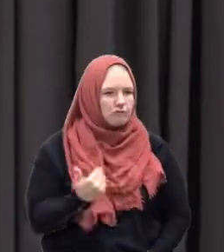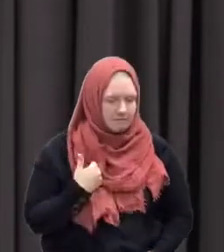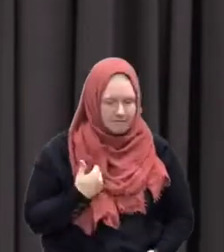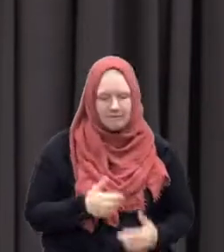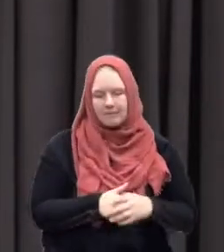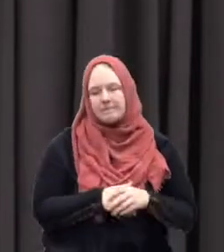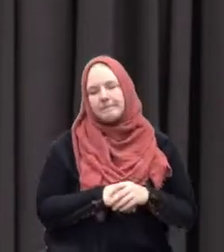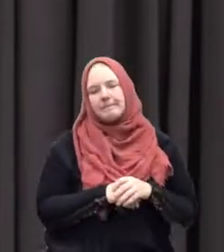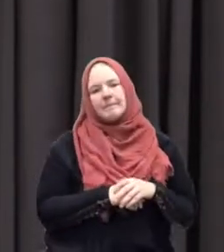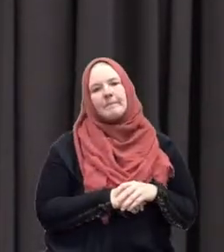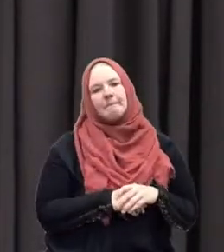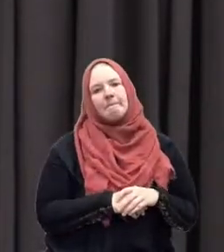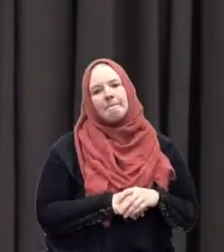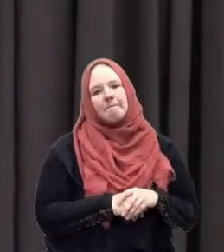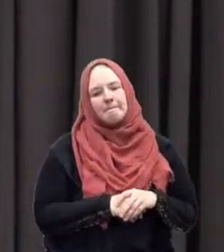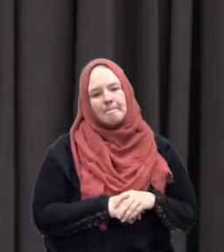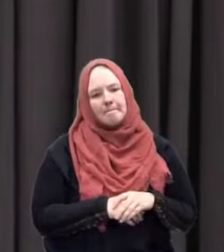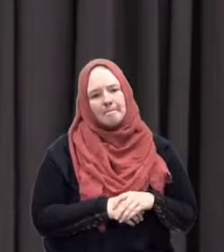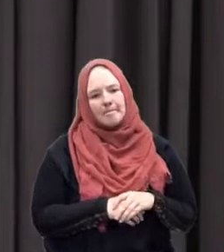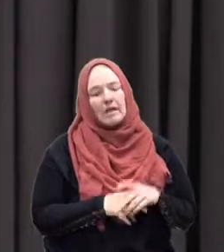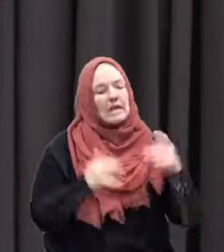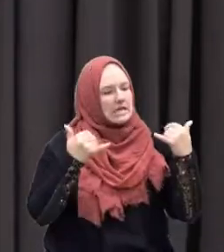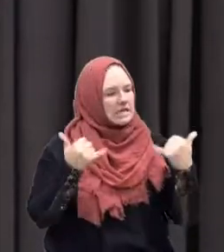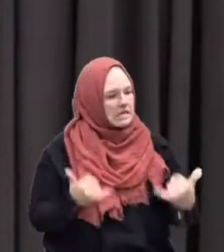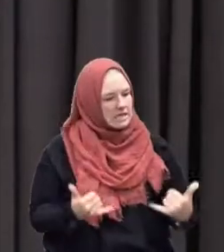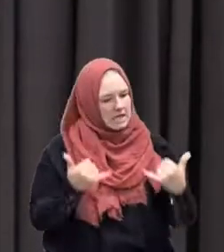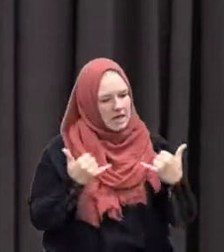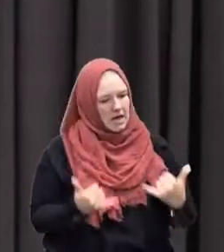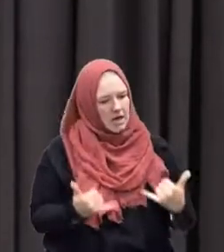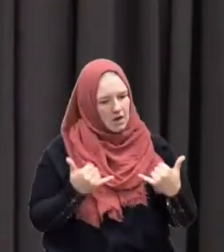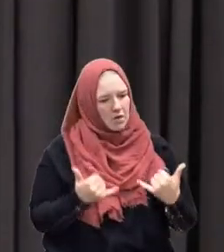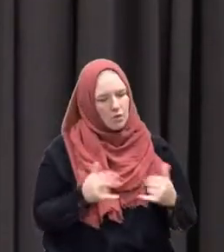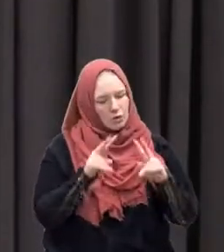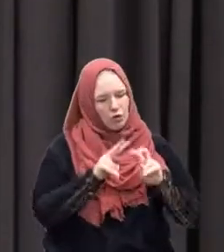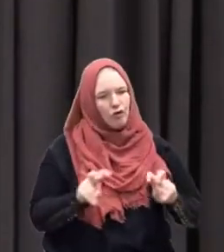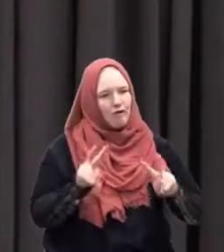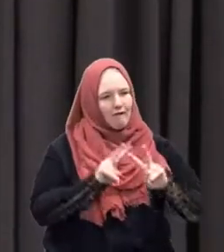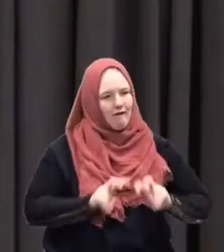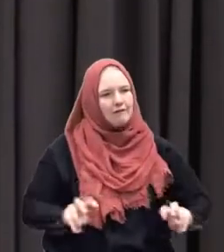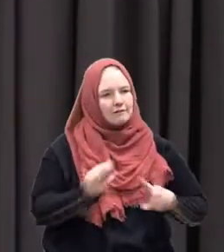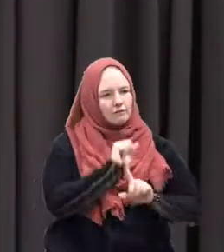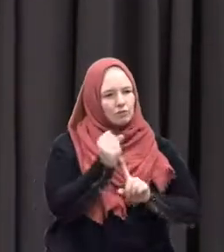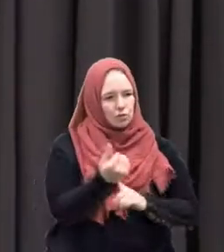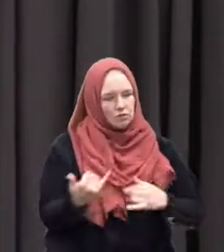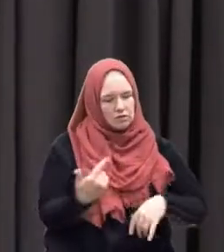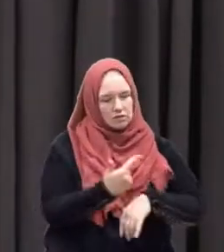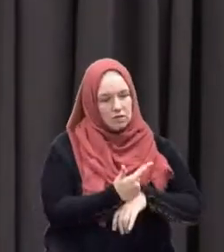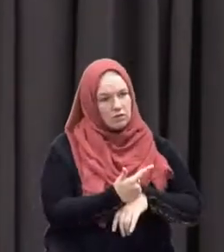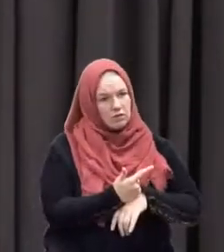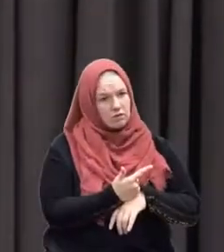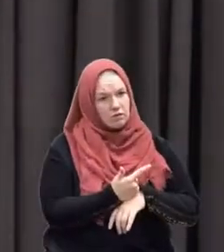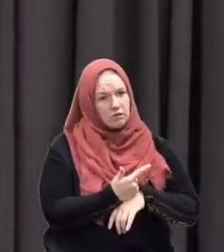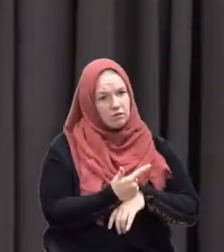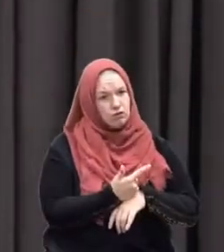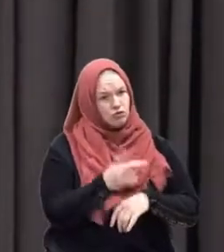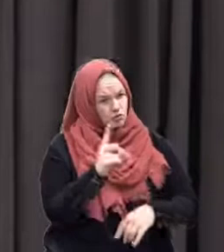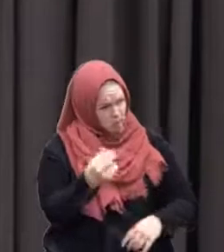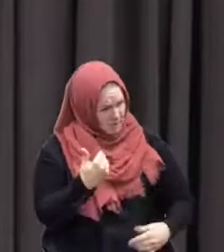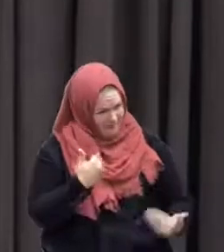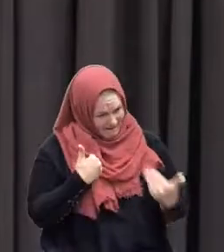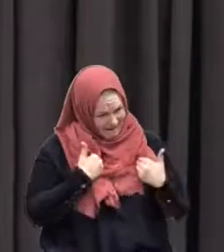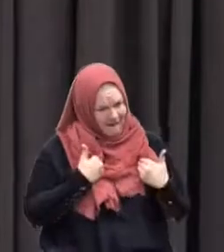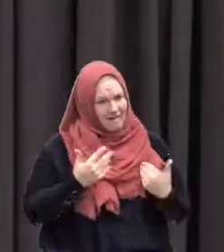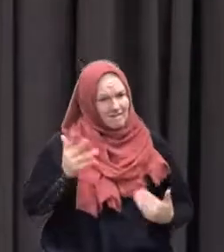ﷺ. Now, we need to look at our situation today. Do we have manners